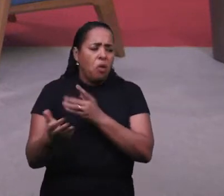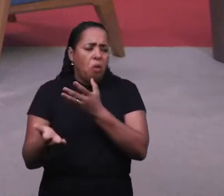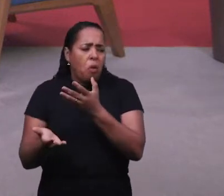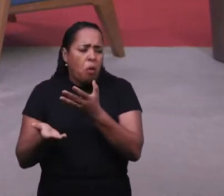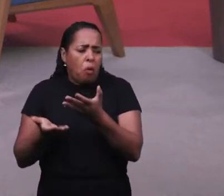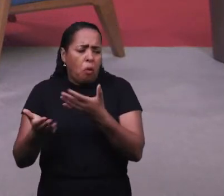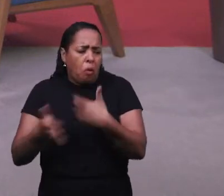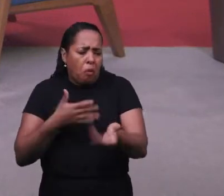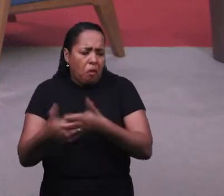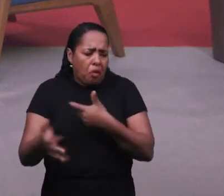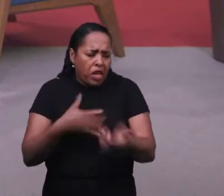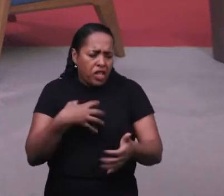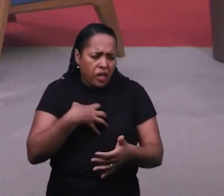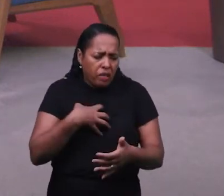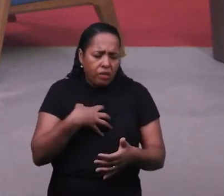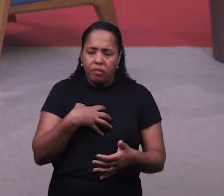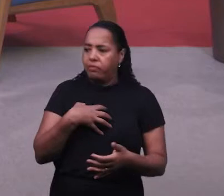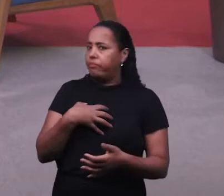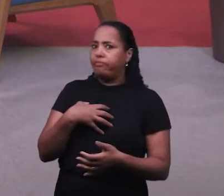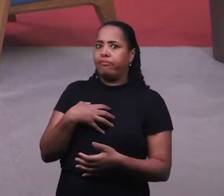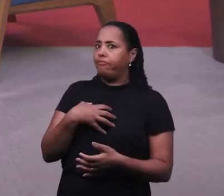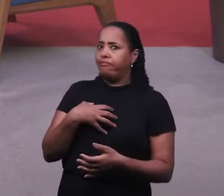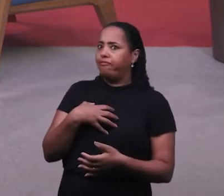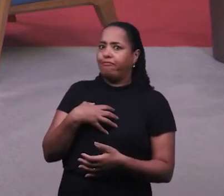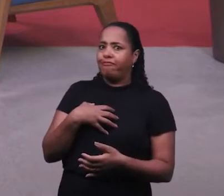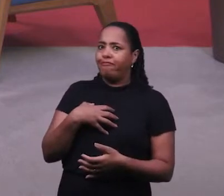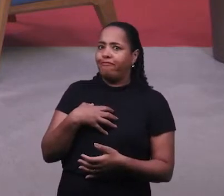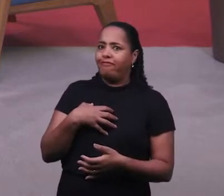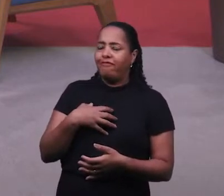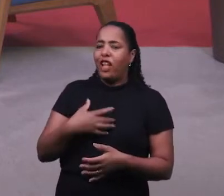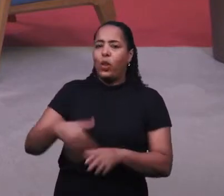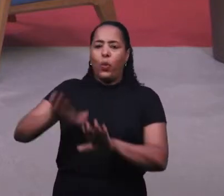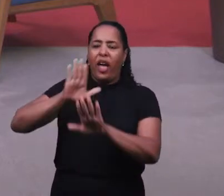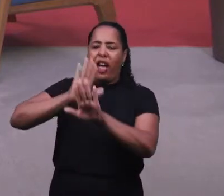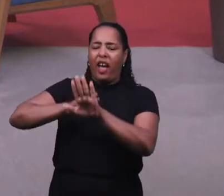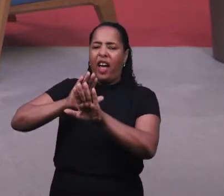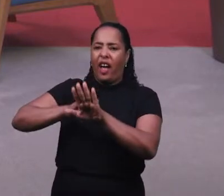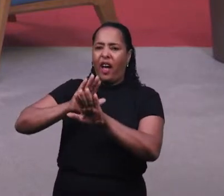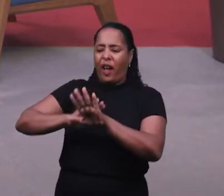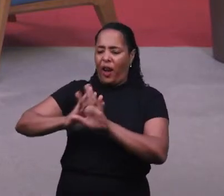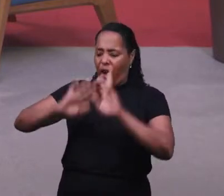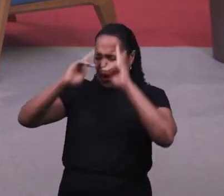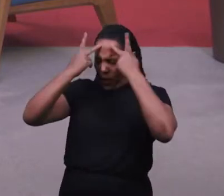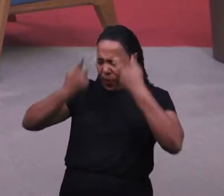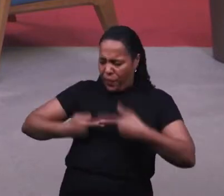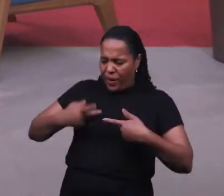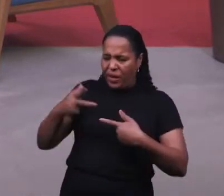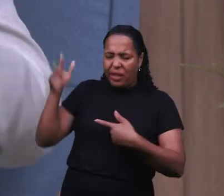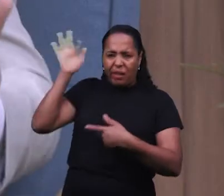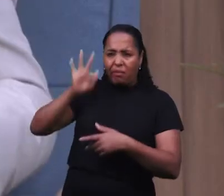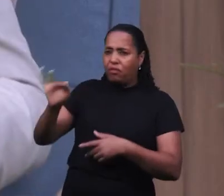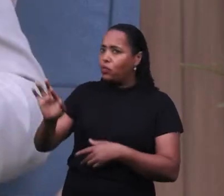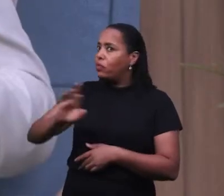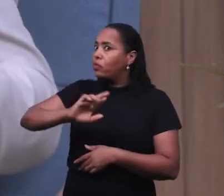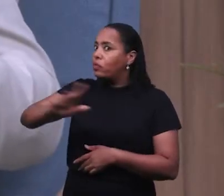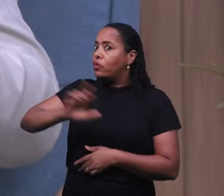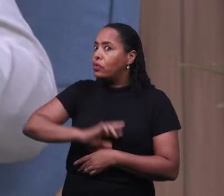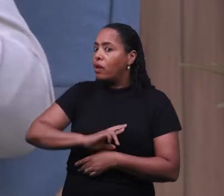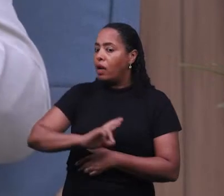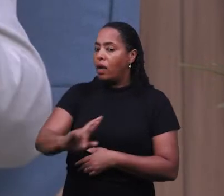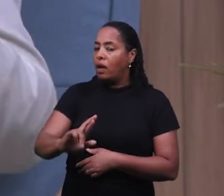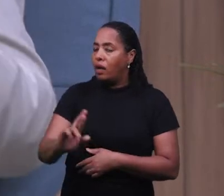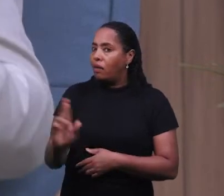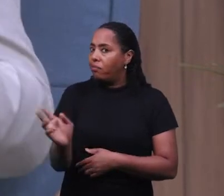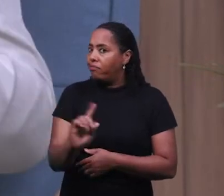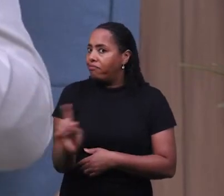donc manipuler l'arche, ce n'est pas une chose qu'on peut faire n'importe comment. Nous ne sommes pas en train de parler d'une idéologie humaine, une philosophie,